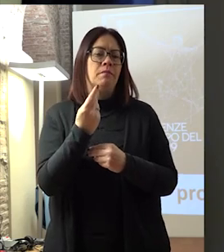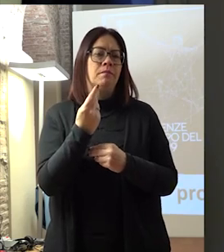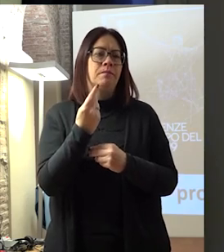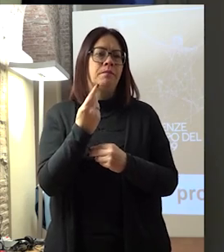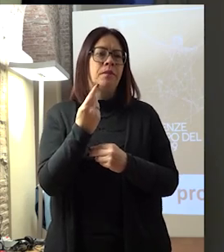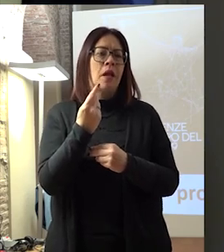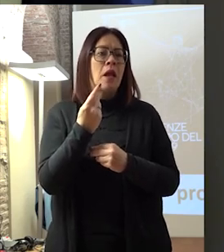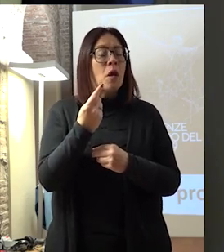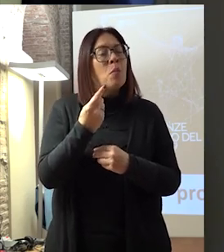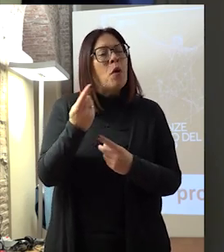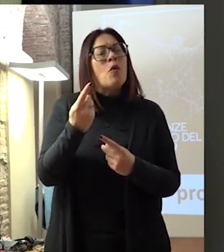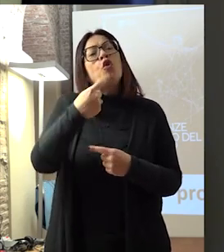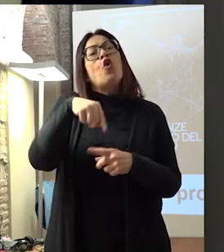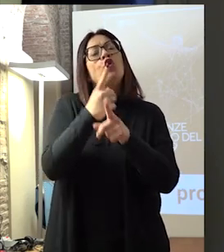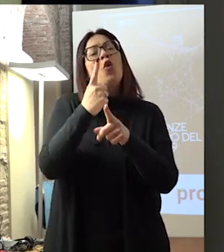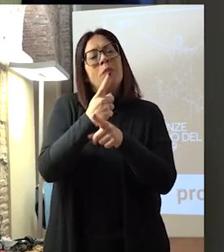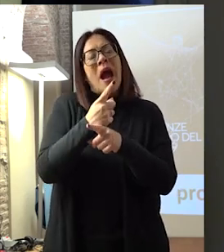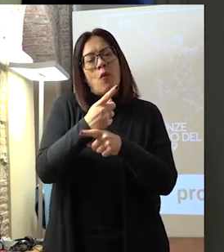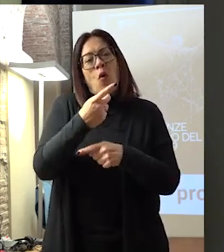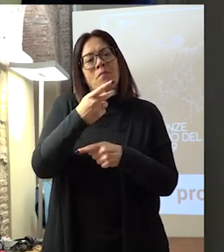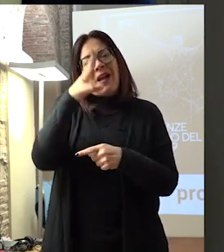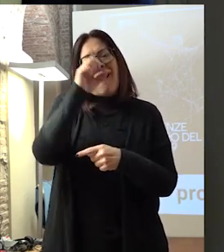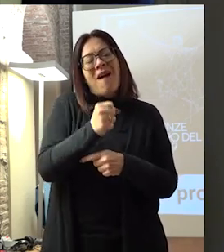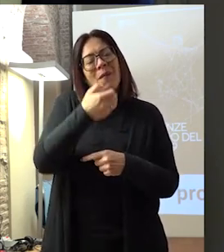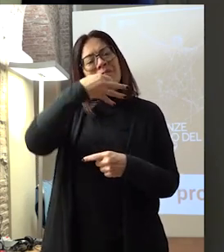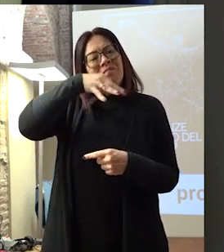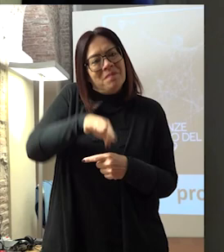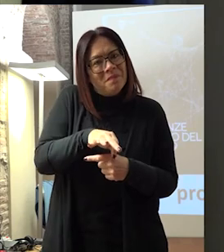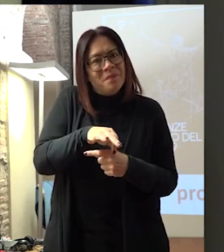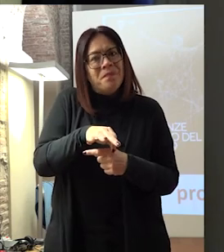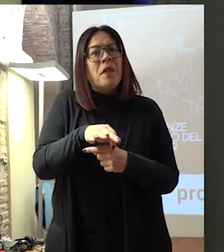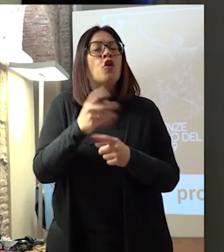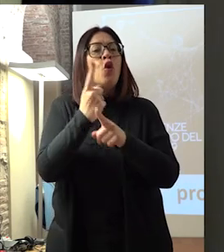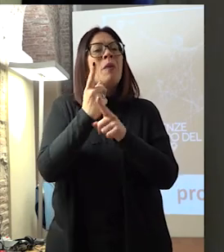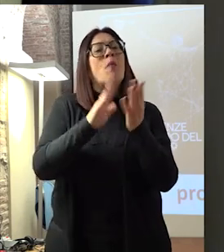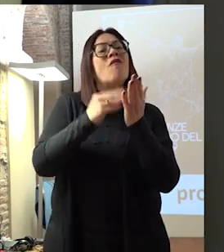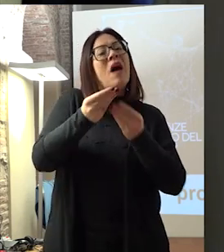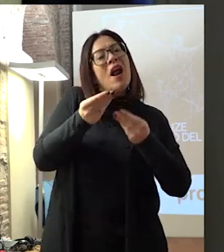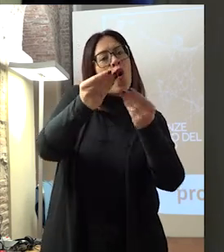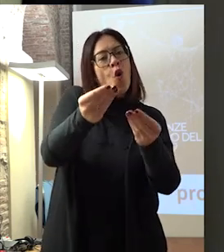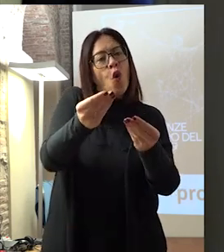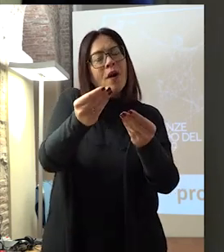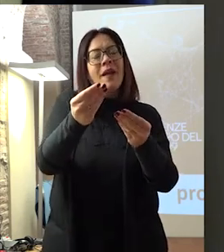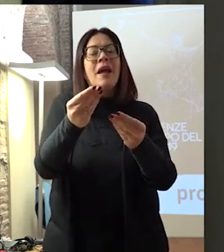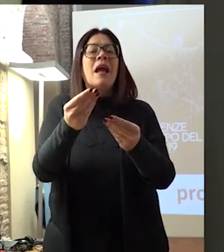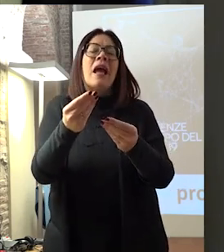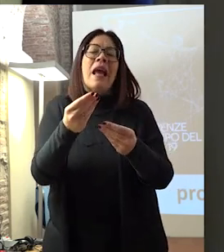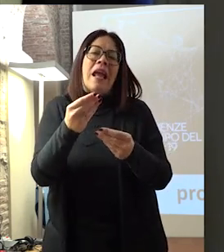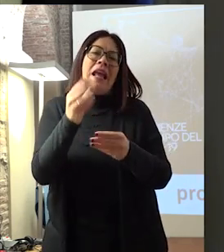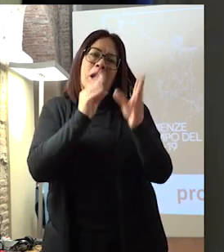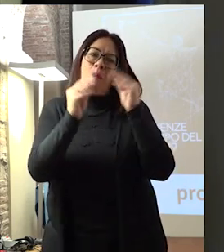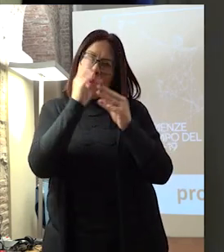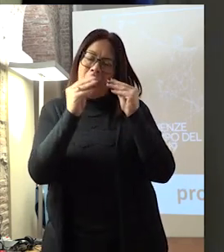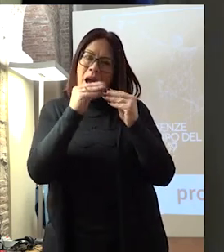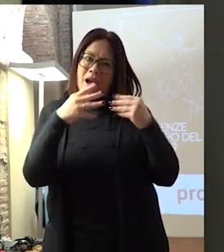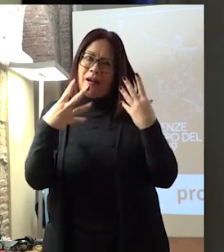grado di capirlo anche noi e di valorizzare e trarre insegnamento e andare avanti tutti